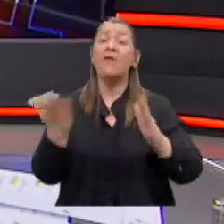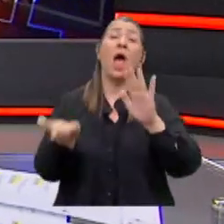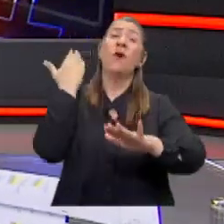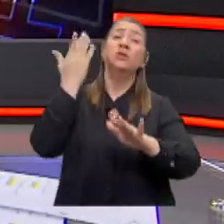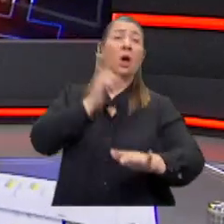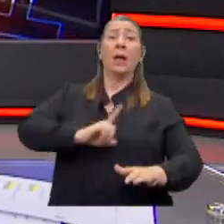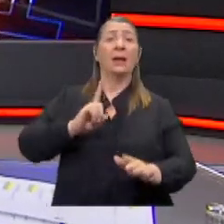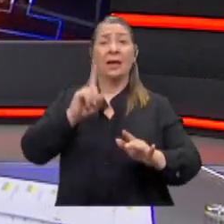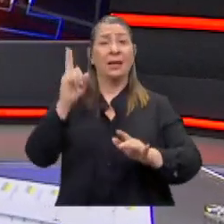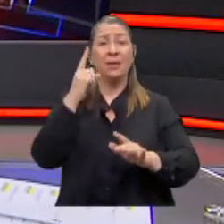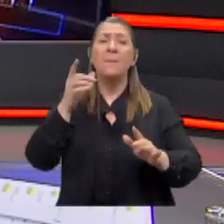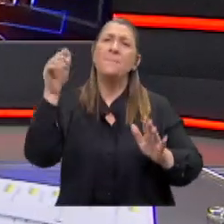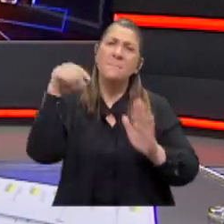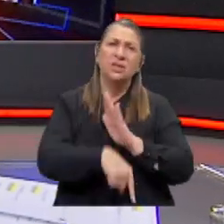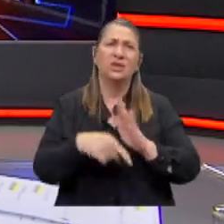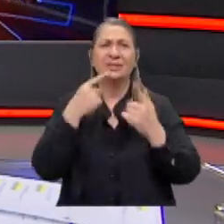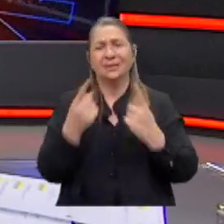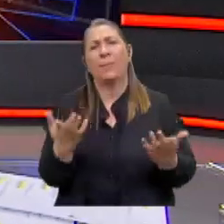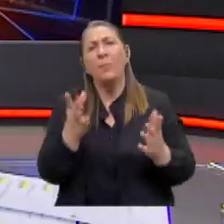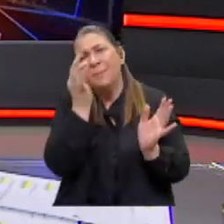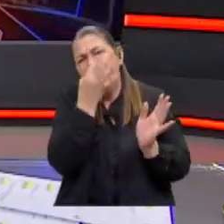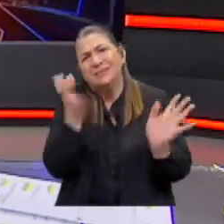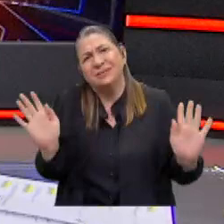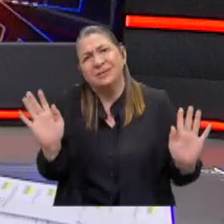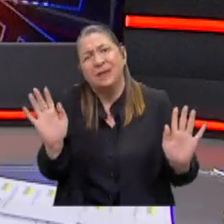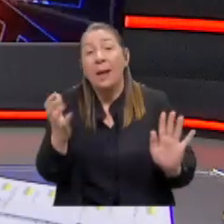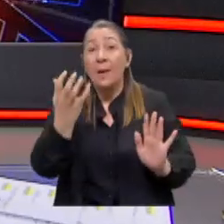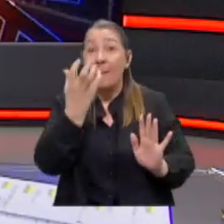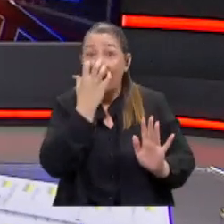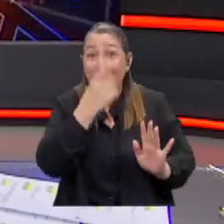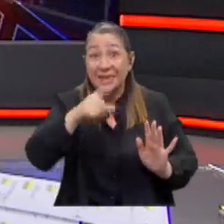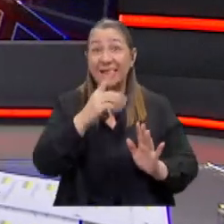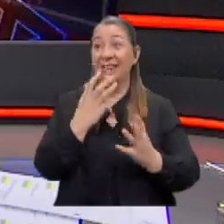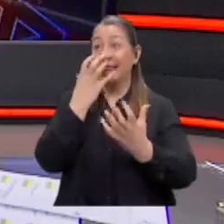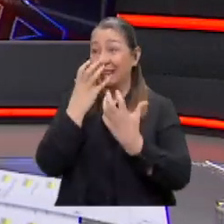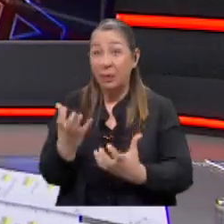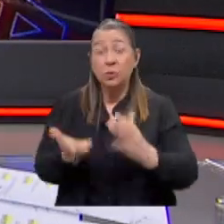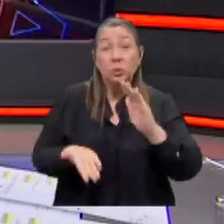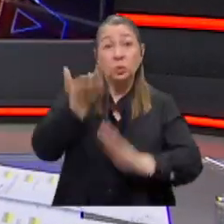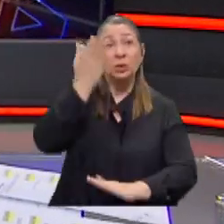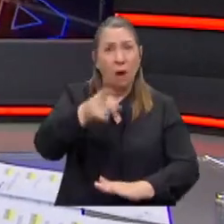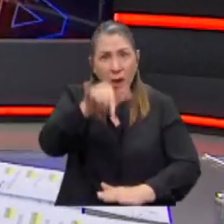önceden yönetmiş olan başarısızdır. Bu kadar basittir. Beklentilerinizi, taleplerinizi yükseltin. Bunu hak ediyorsunuz.